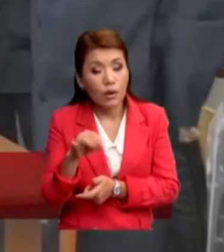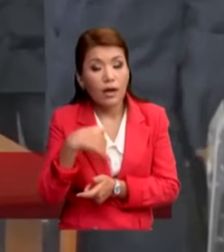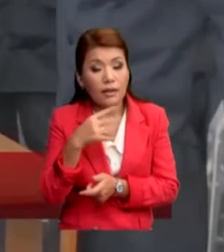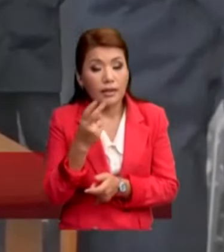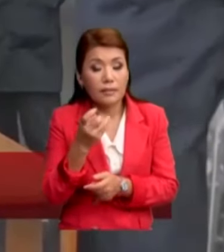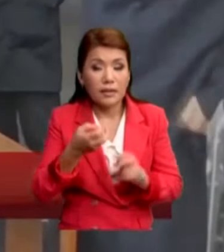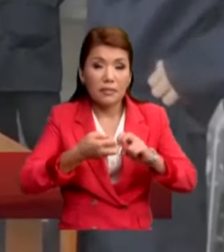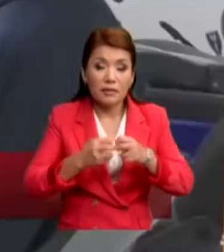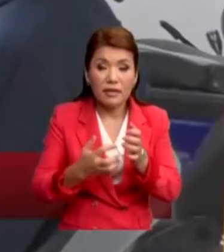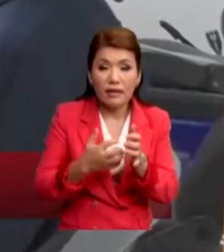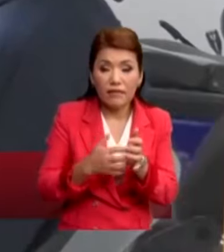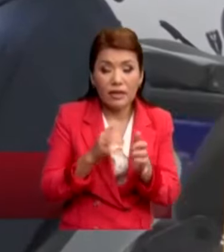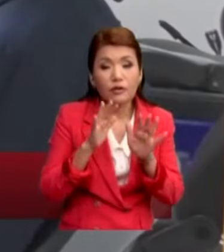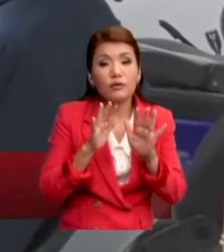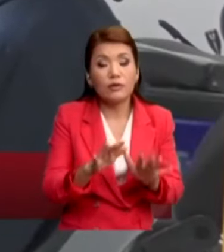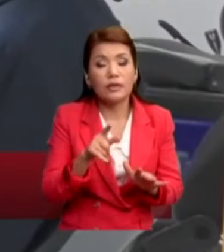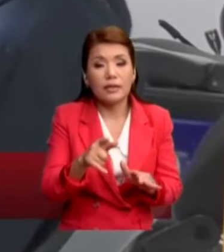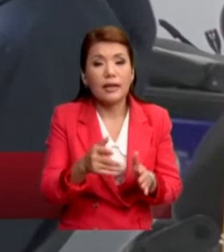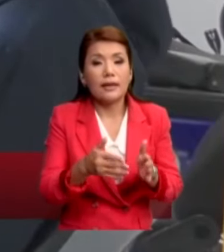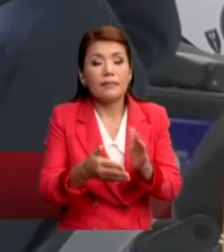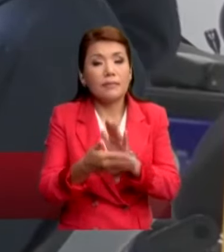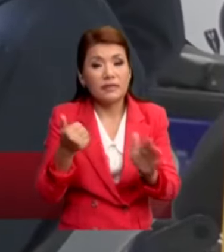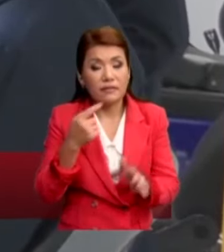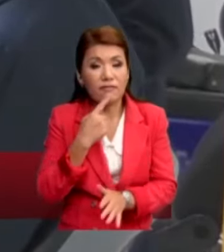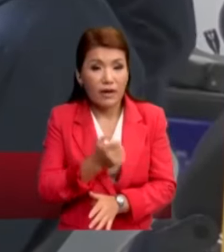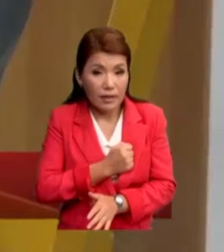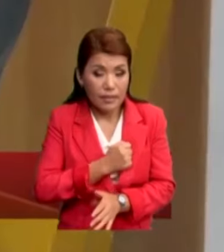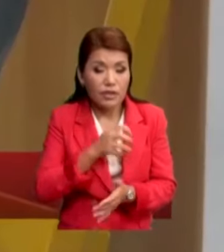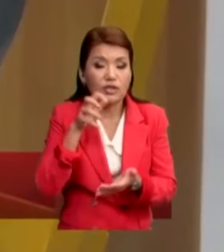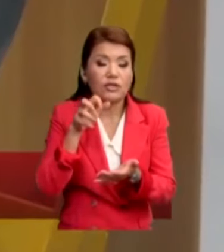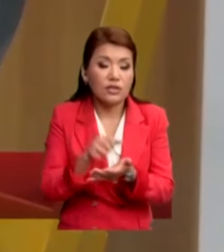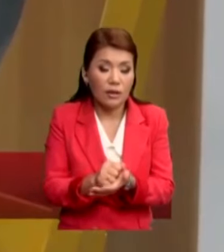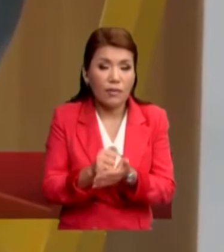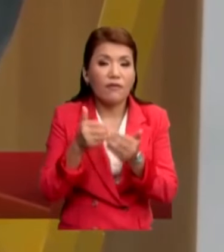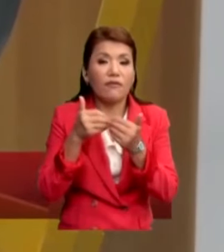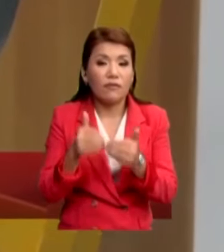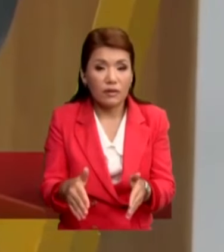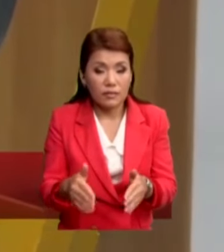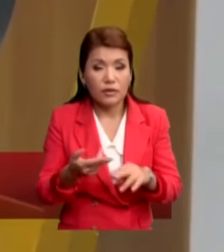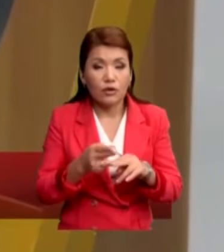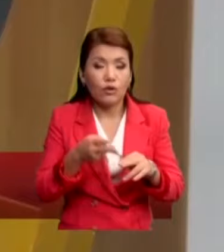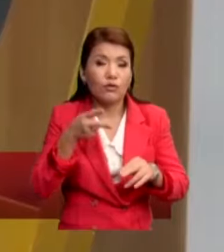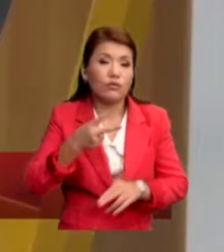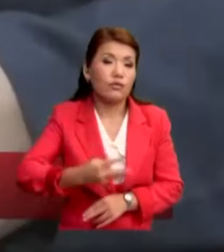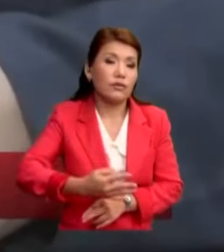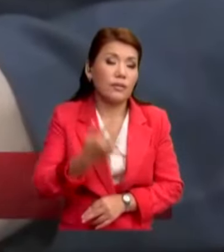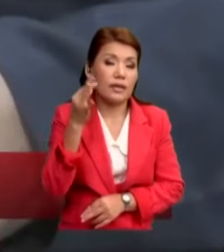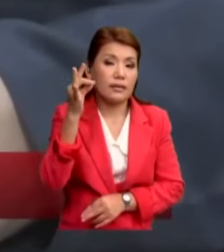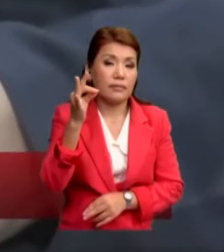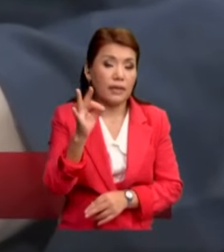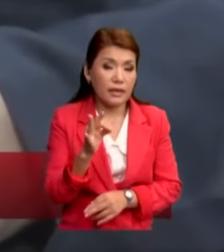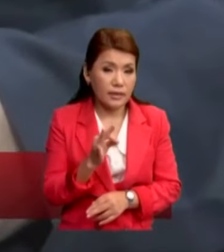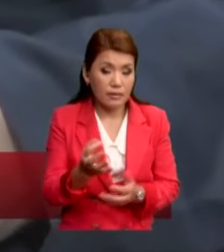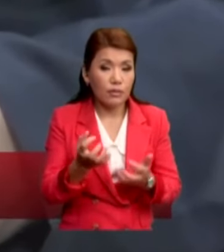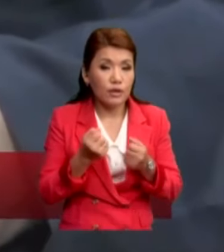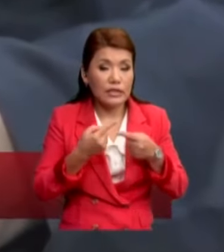Кабмине, проблема нехватки кадров не только в призывах в армию, но и в занятости выпускников, поскольку до 25% специалистов,